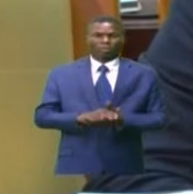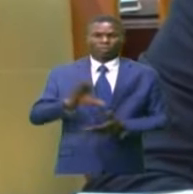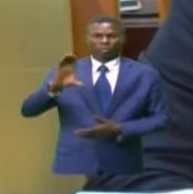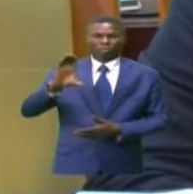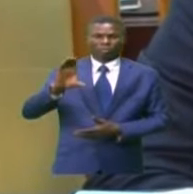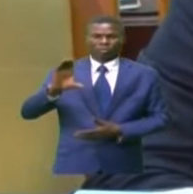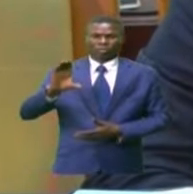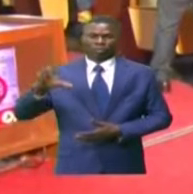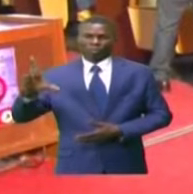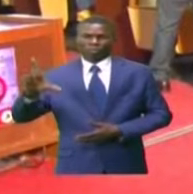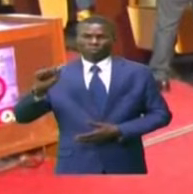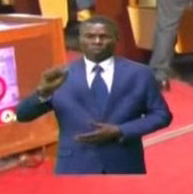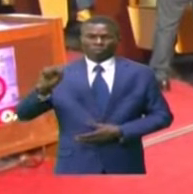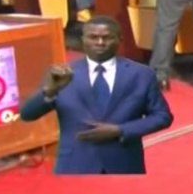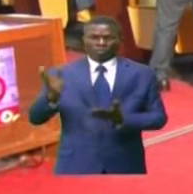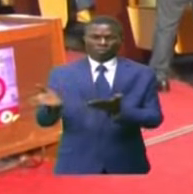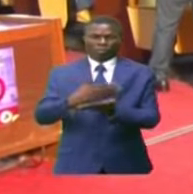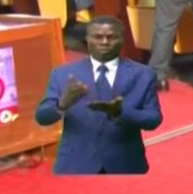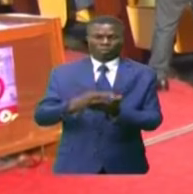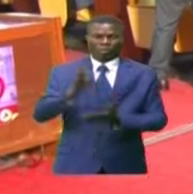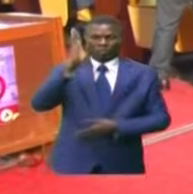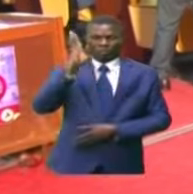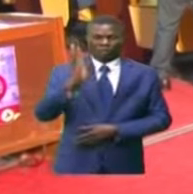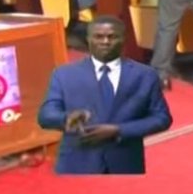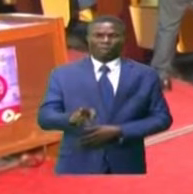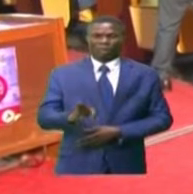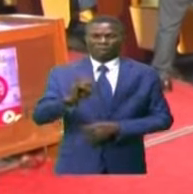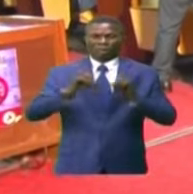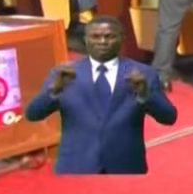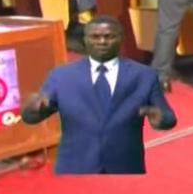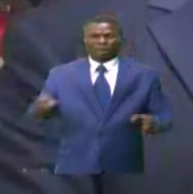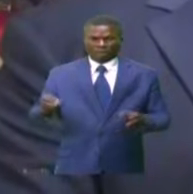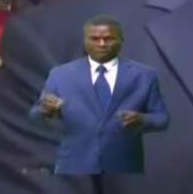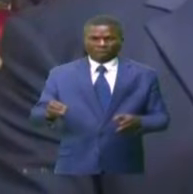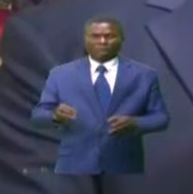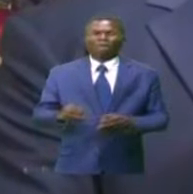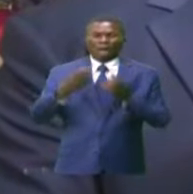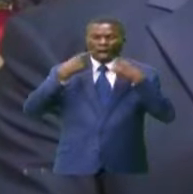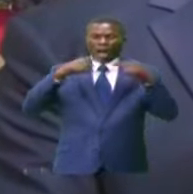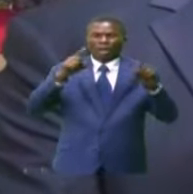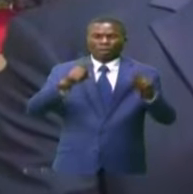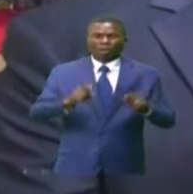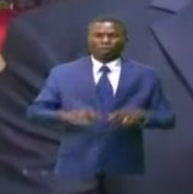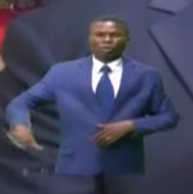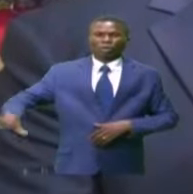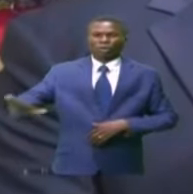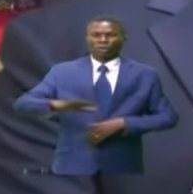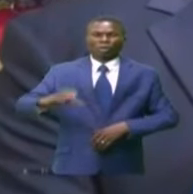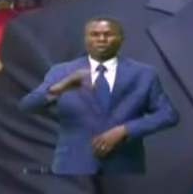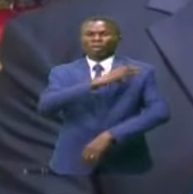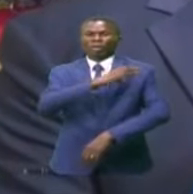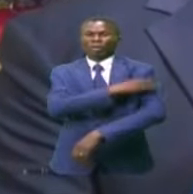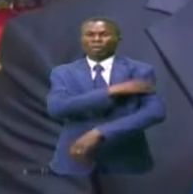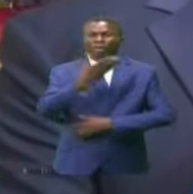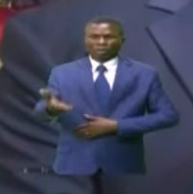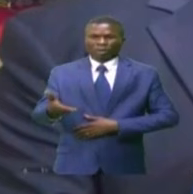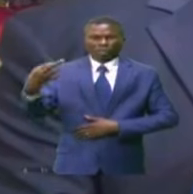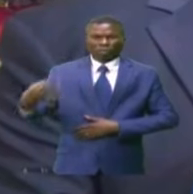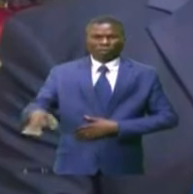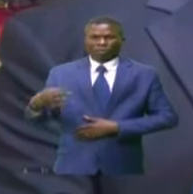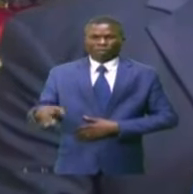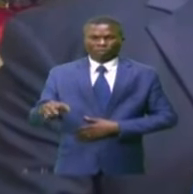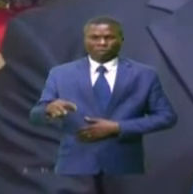456 pages et publiée aux éditions L'Harmattan de Paris. J'ai mis sur pied des indicateurs d'une